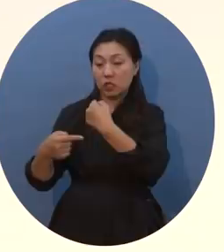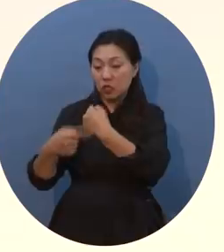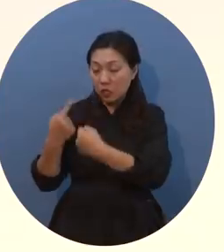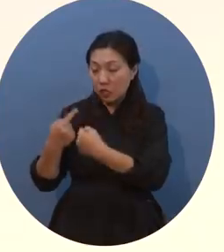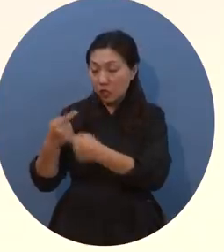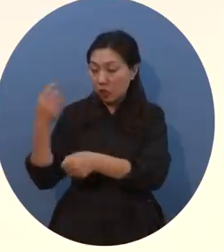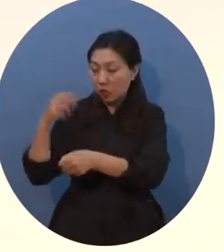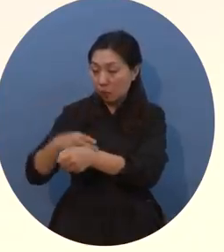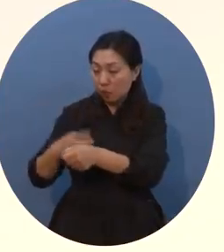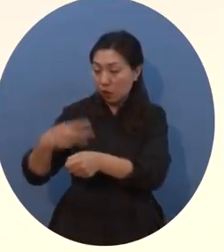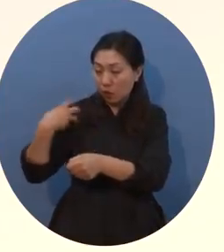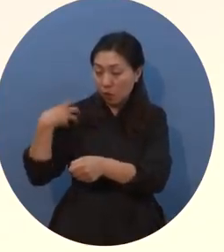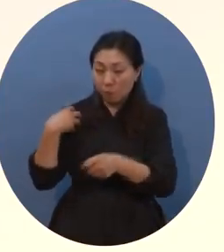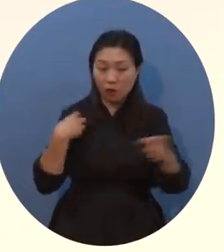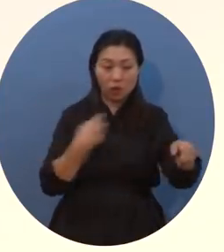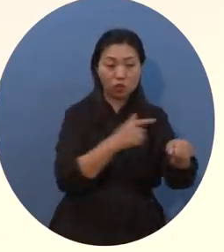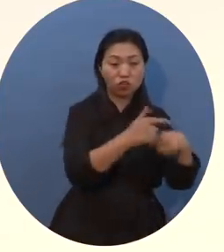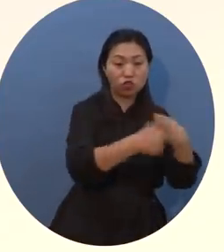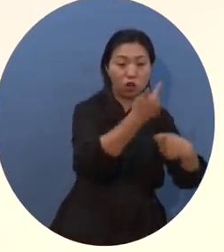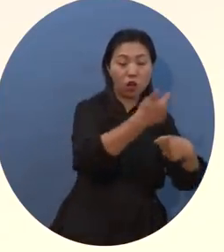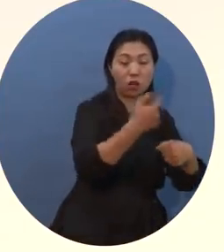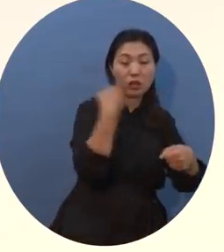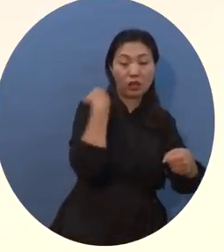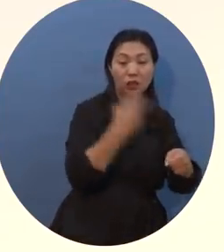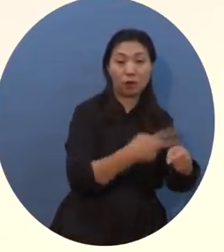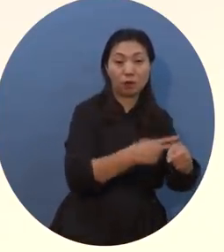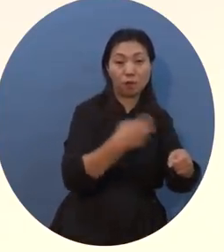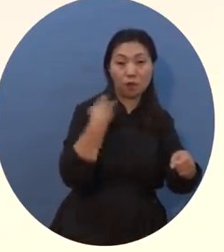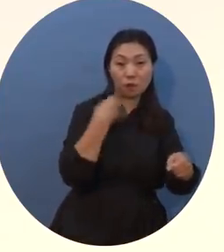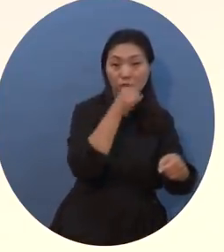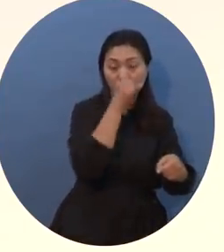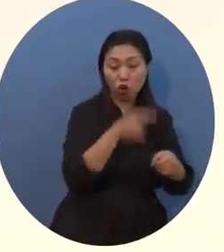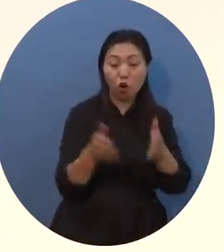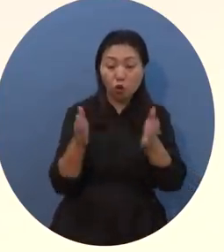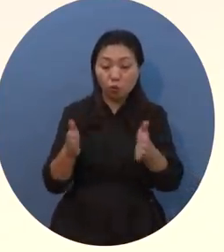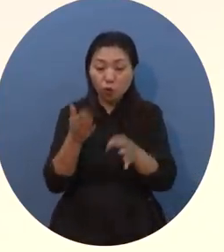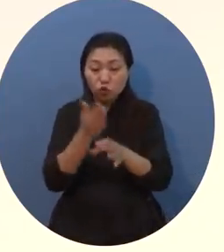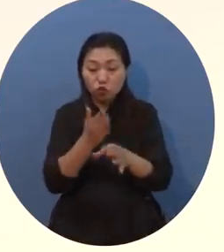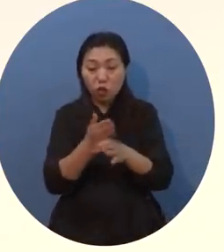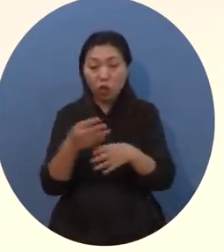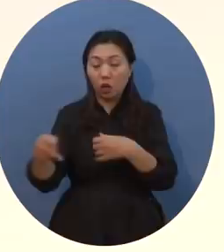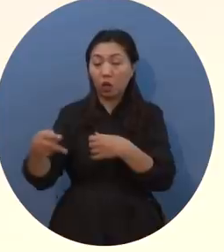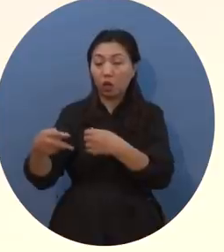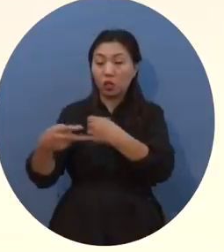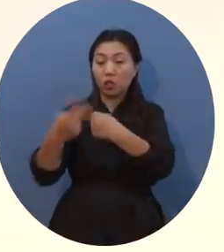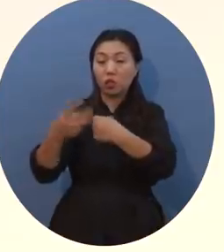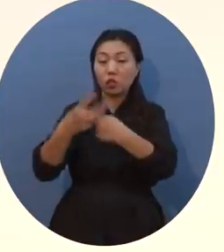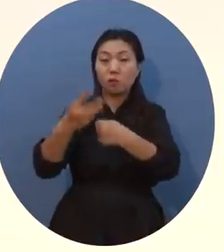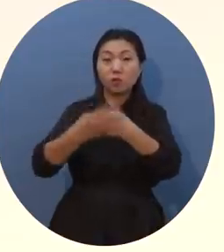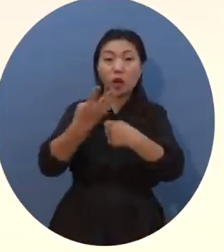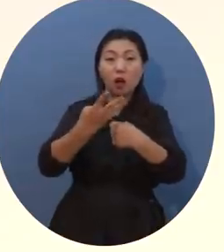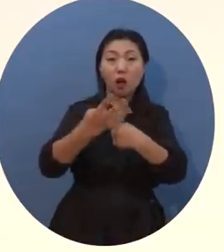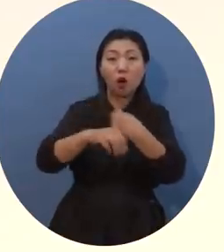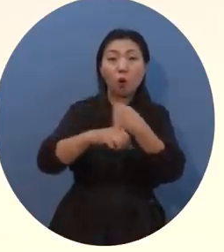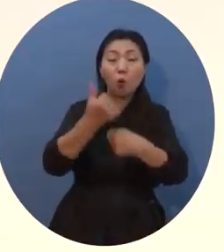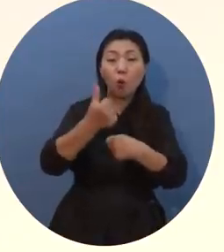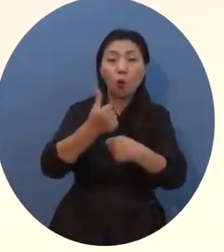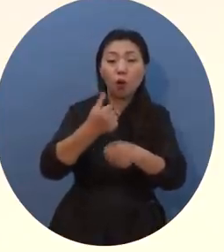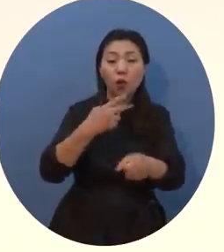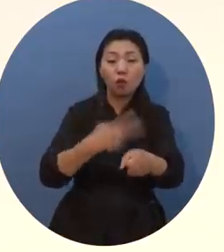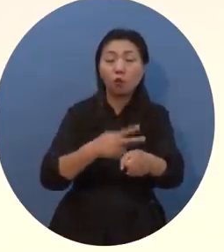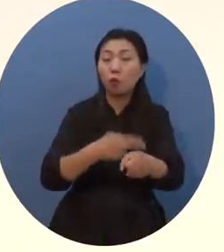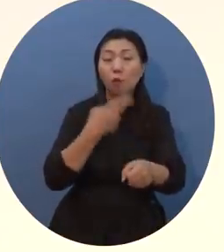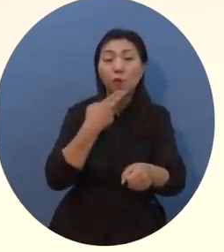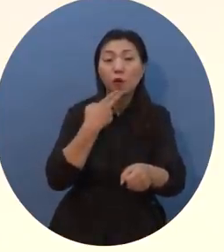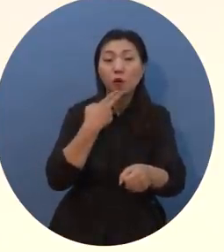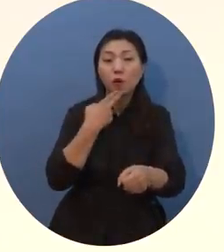때 담임이 있고 중학년 담임이 없었어요. 그럼 교감 선생님이 담임을 했어요. 우리 담당을. 그런데 교감 선생은